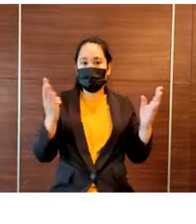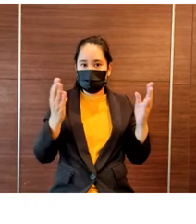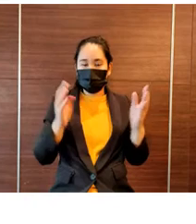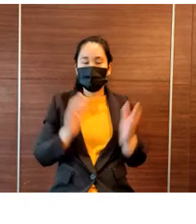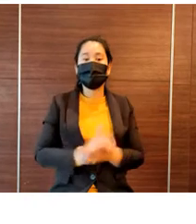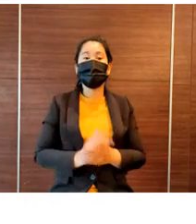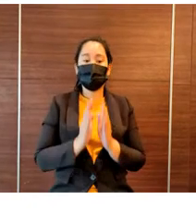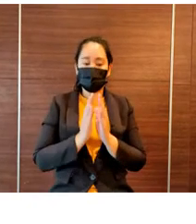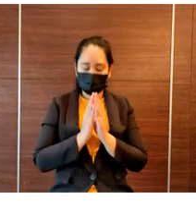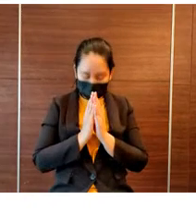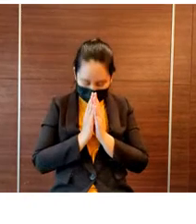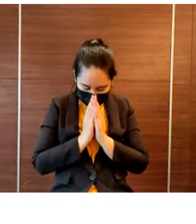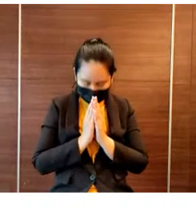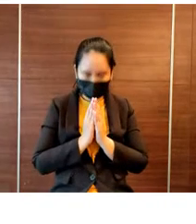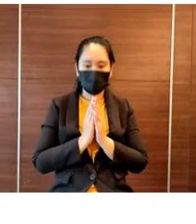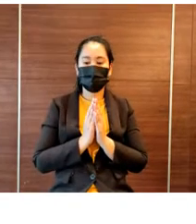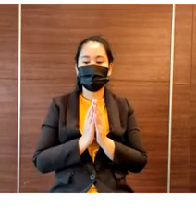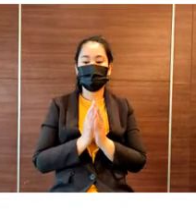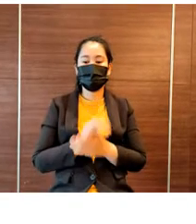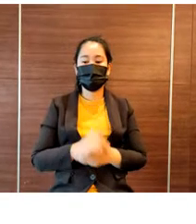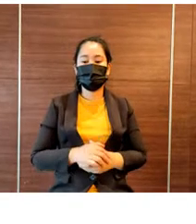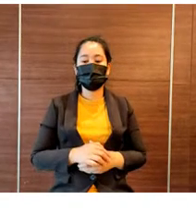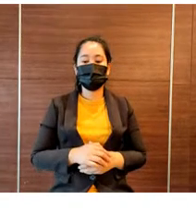ณครับ